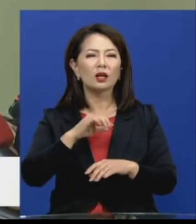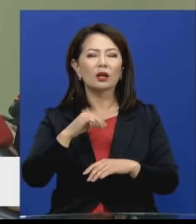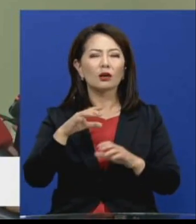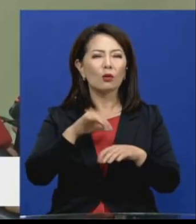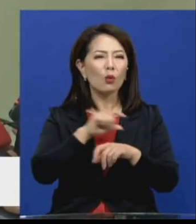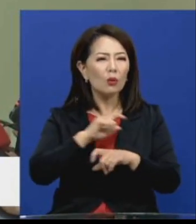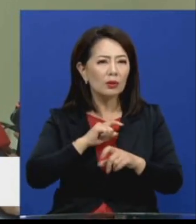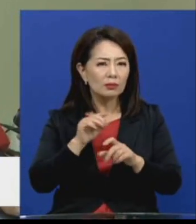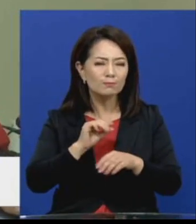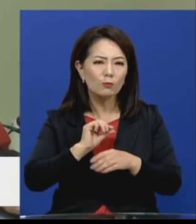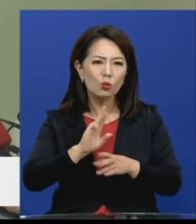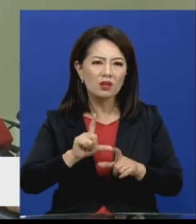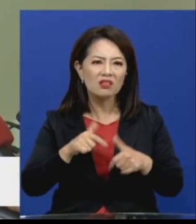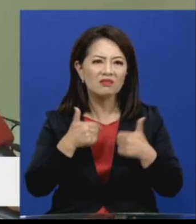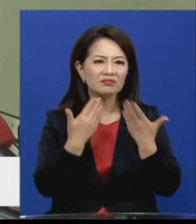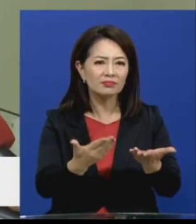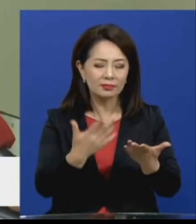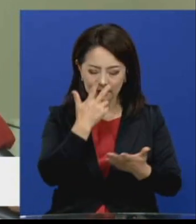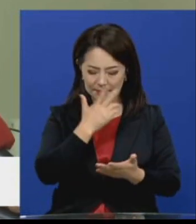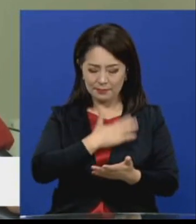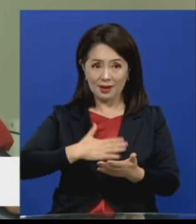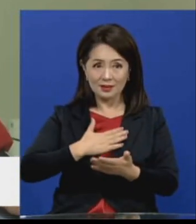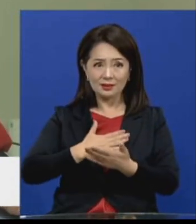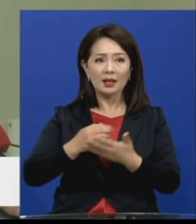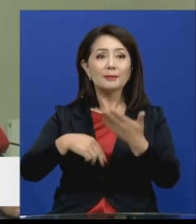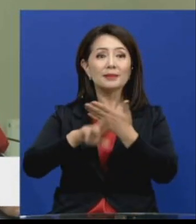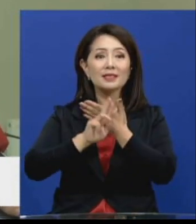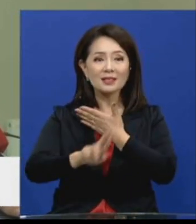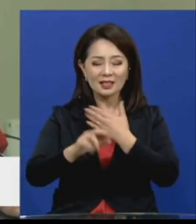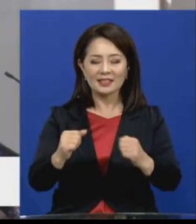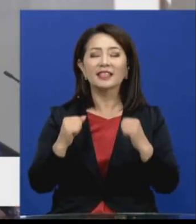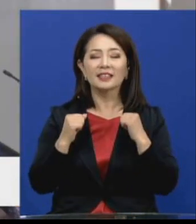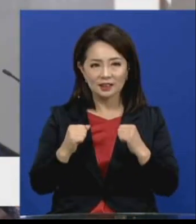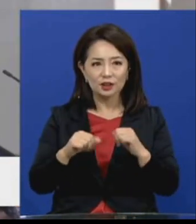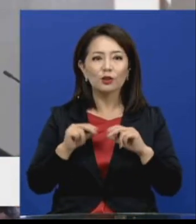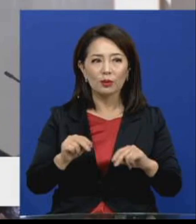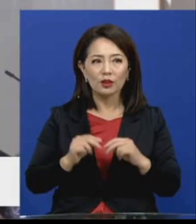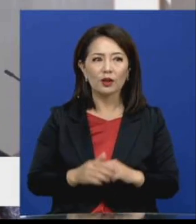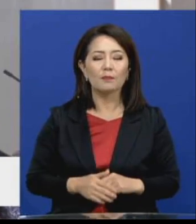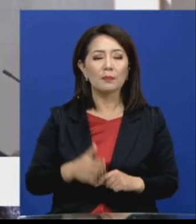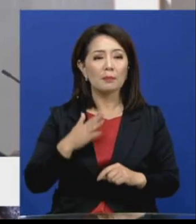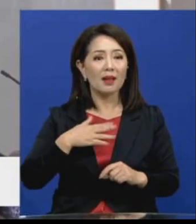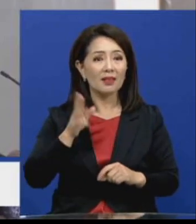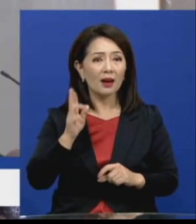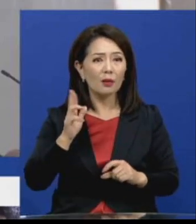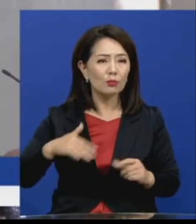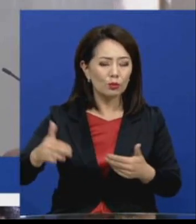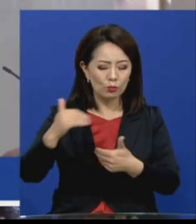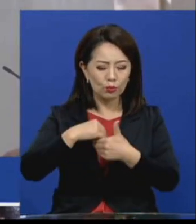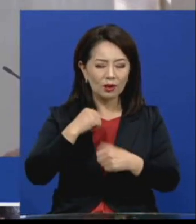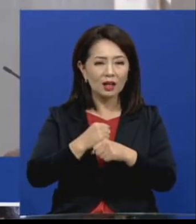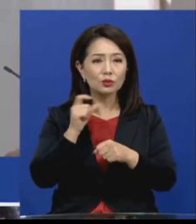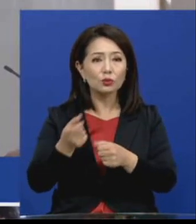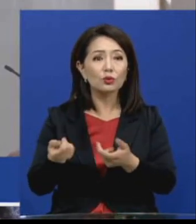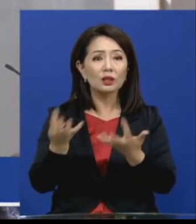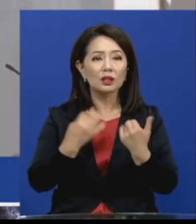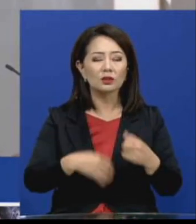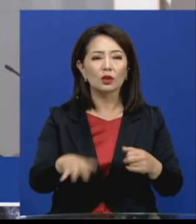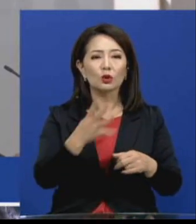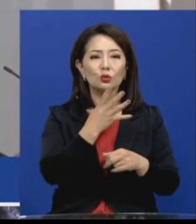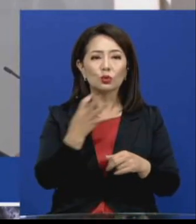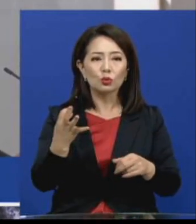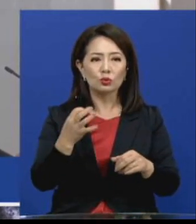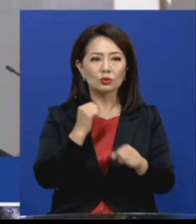үнэлж байгаа байдлаа бол маш их баяртай байна. Цаашдаа бид нар улам хичээх болно. Манай компани бол 400 гаруй ажилчинтай одоо